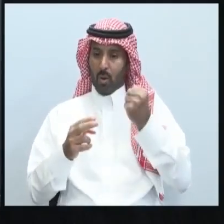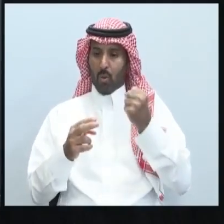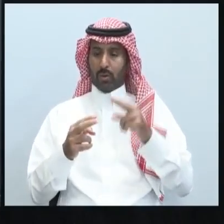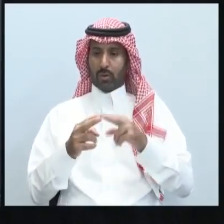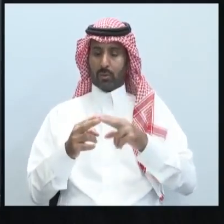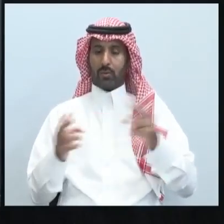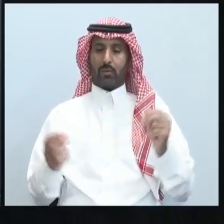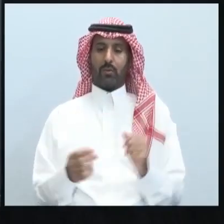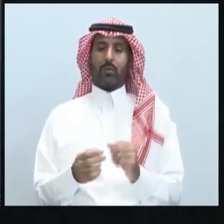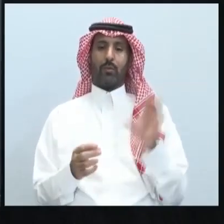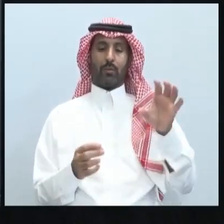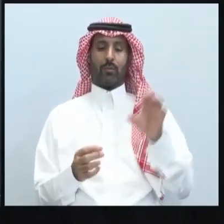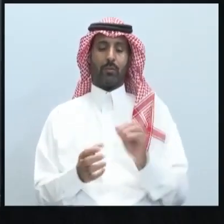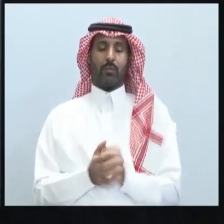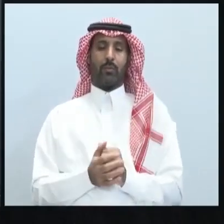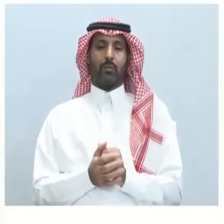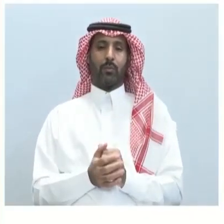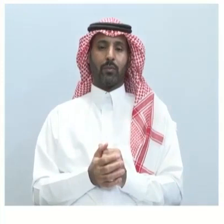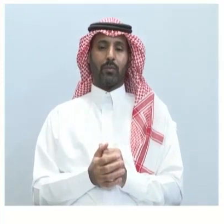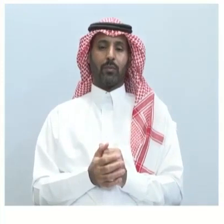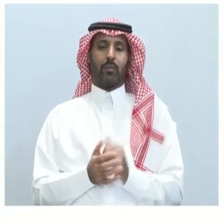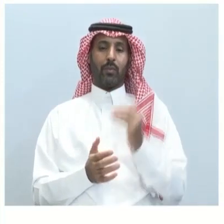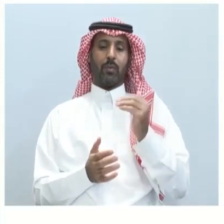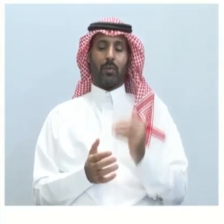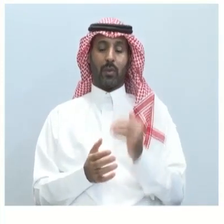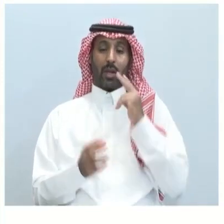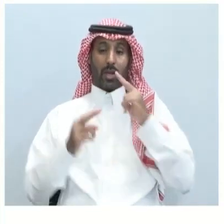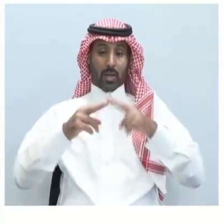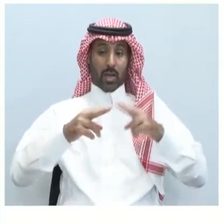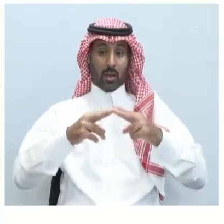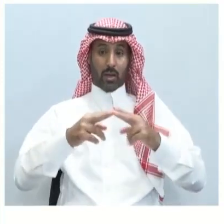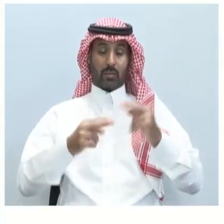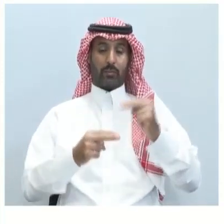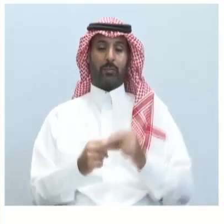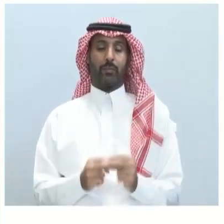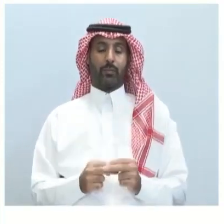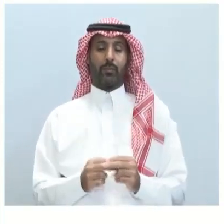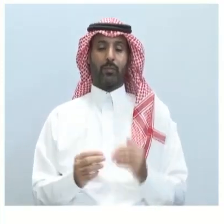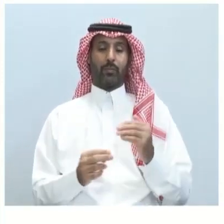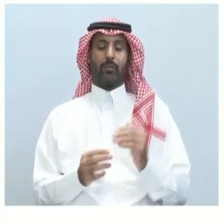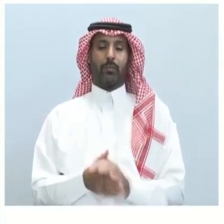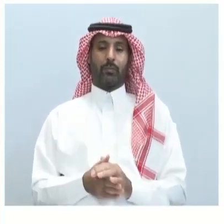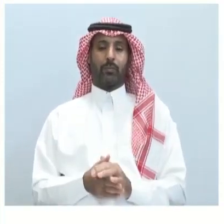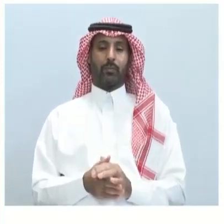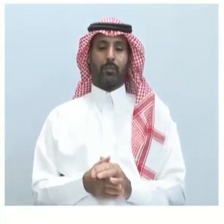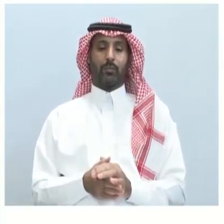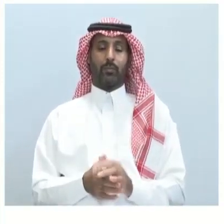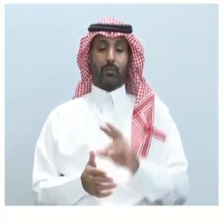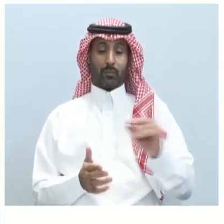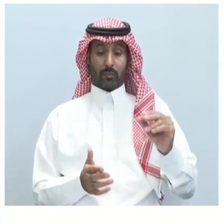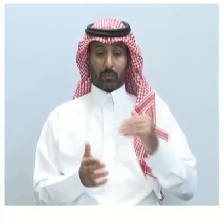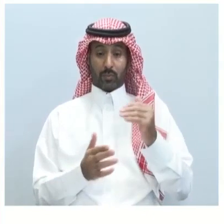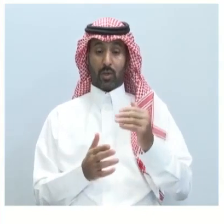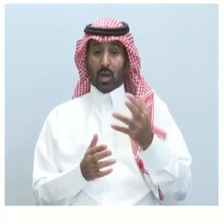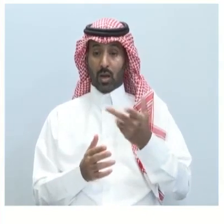اللي موجوده امامك سوف نرتبها سوف نرتبها حسب ماذا حسب توصيلها للكهرباء فبالتالي ما دام انه حسب توصيل